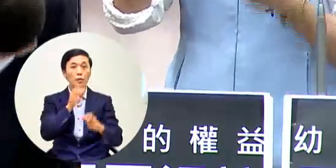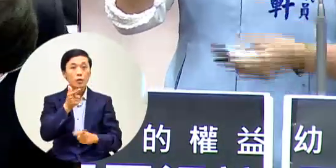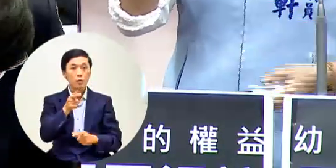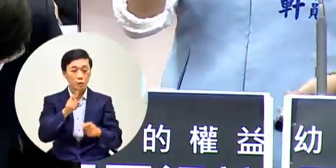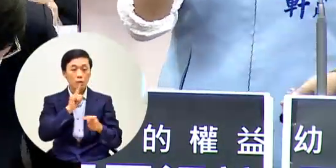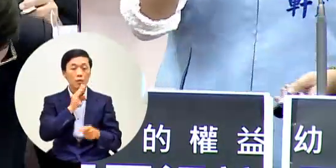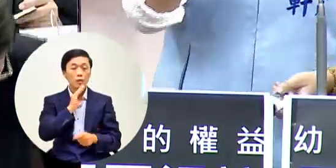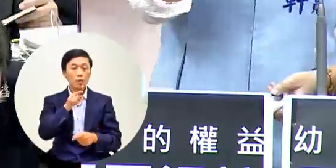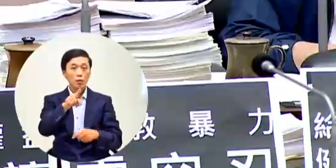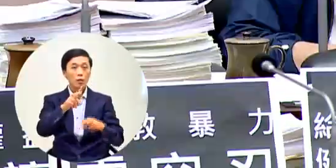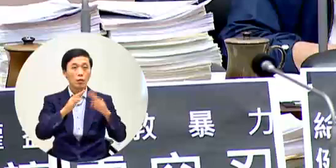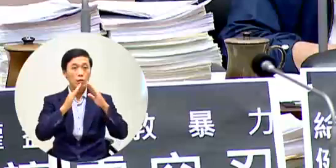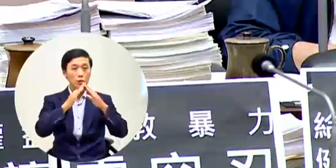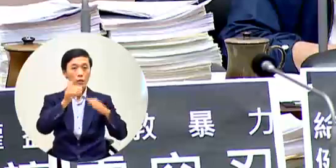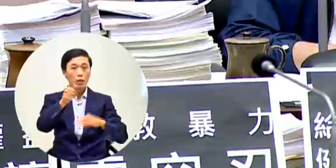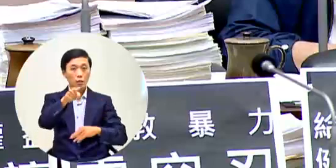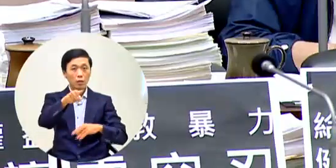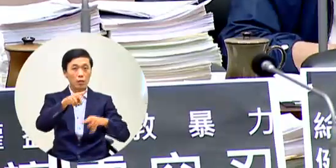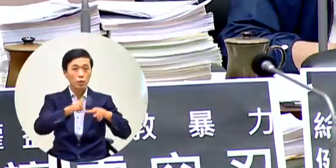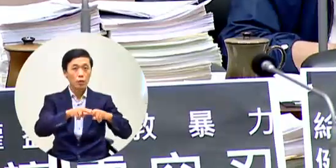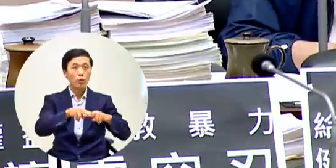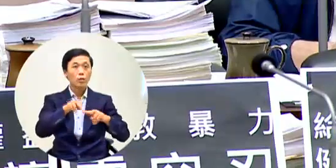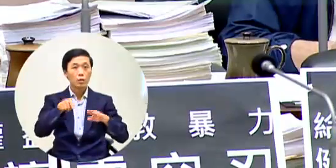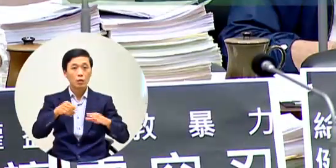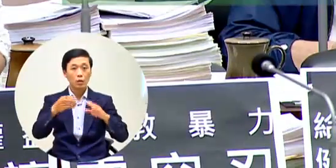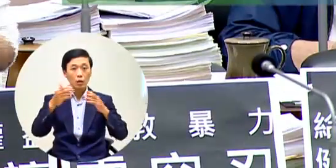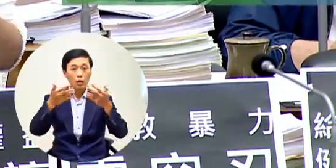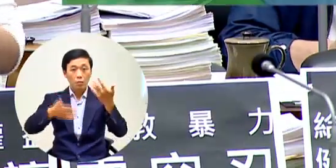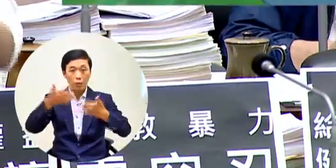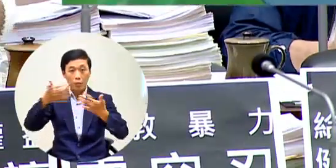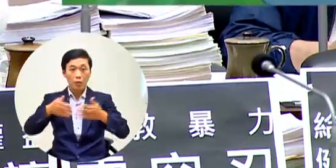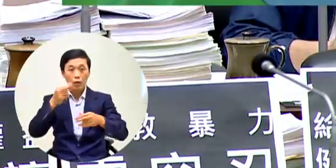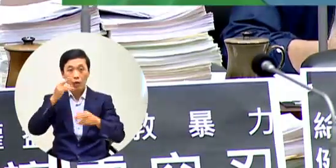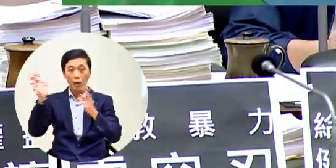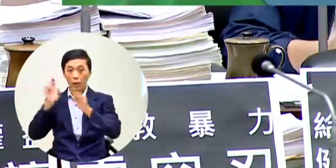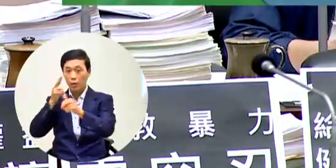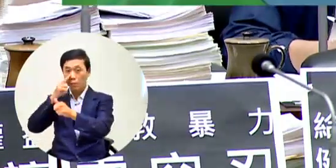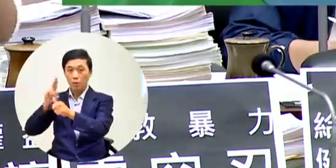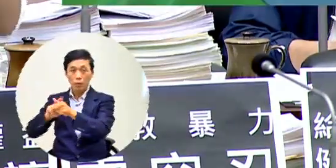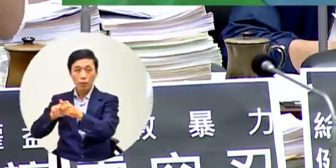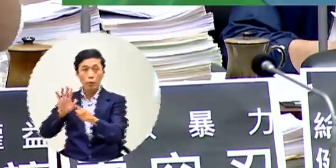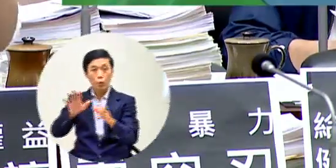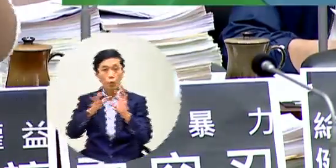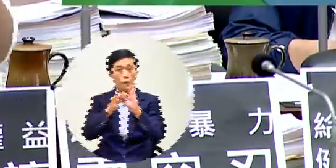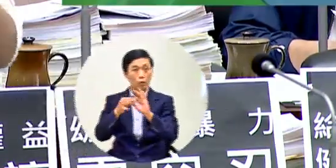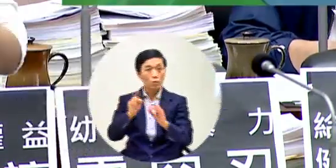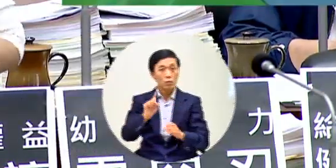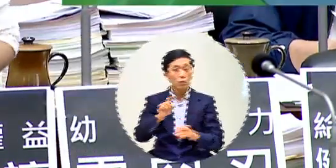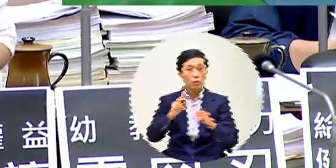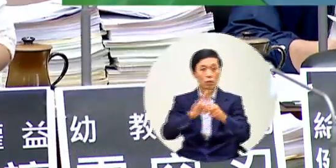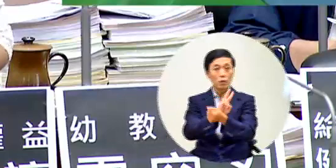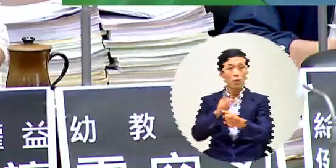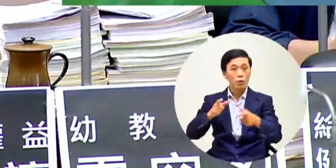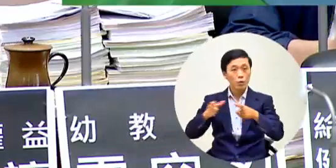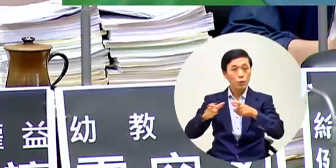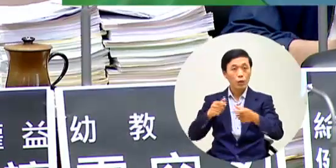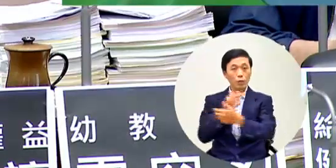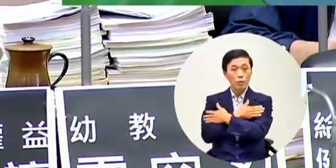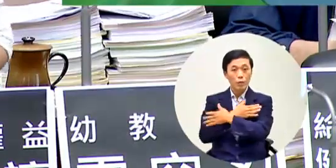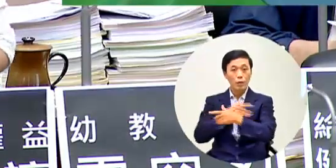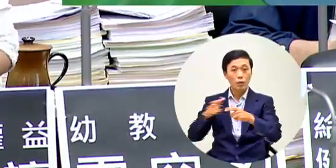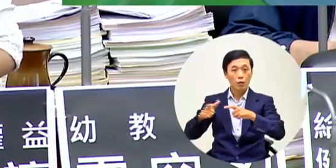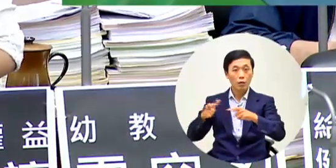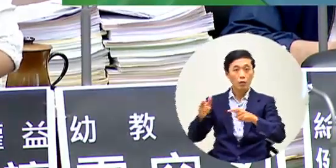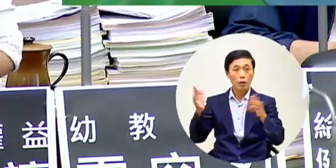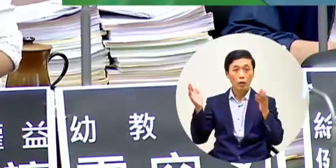那为什么这个影片跟这次的儿虐案件有关系呢？就是因为林园区的幼儿园的小朋